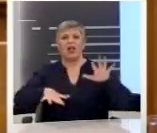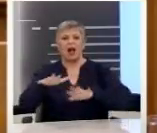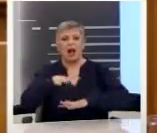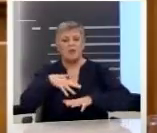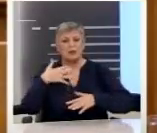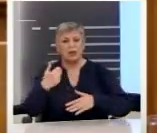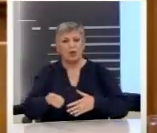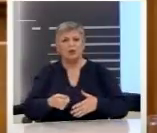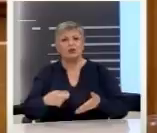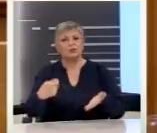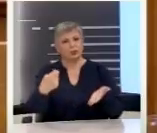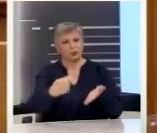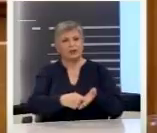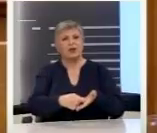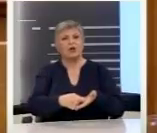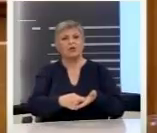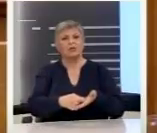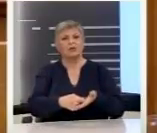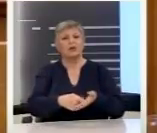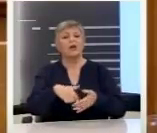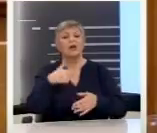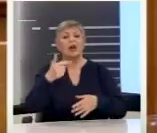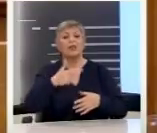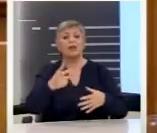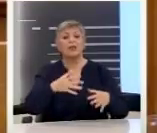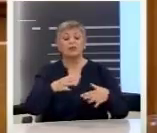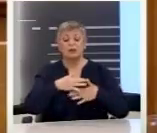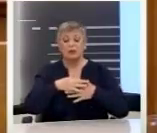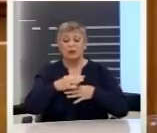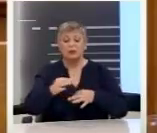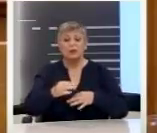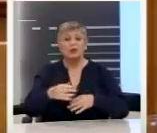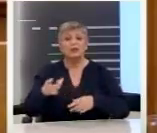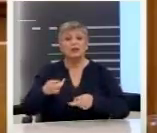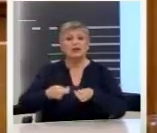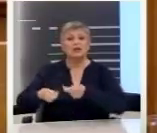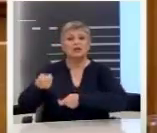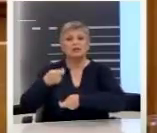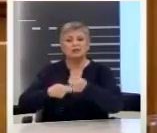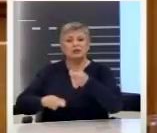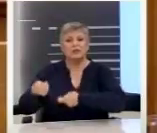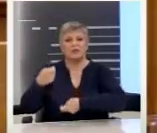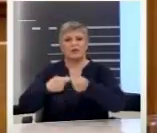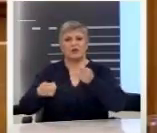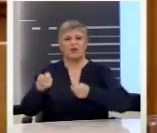Επιπληρωμή εκπρόσωποι συμφερόντων εγκληματικών και επιχειρηματικών.